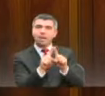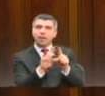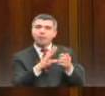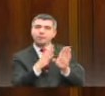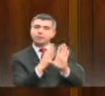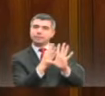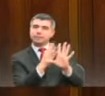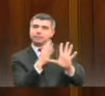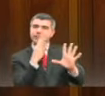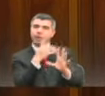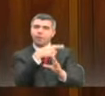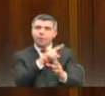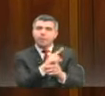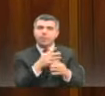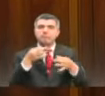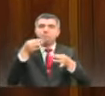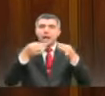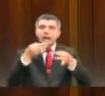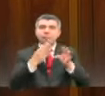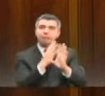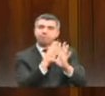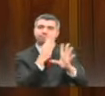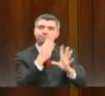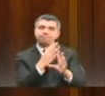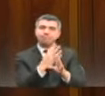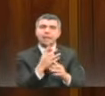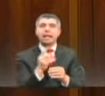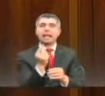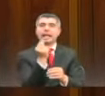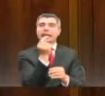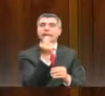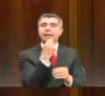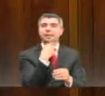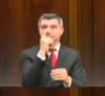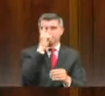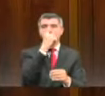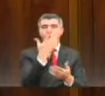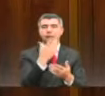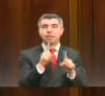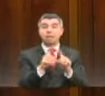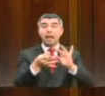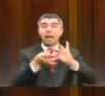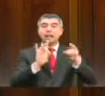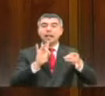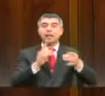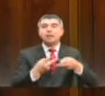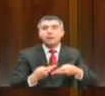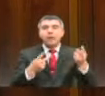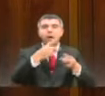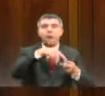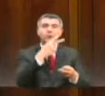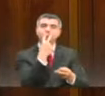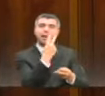في المحاكم وغيرها كثير من الإيجابيات لهذه المحكمة الرقمية. وستقوم الحكومة أيضا